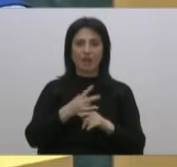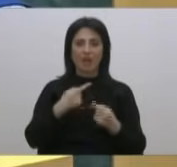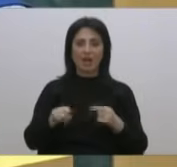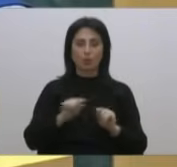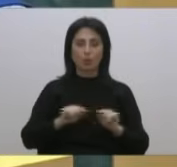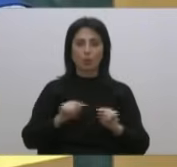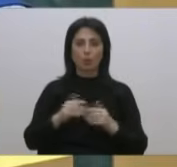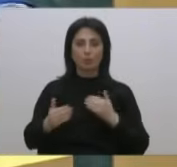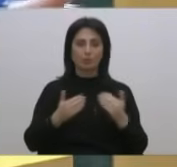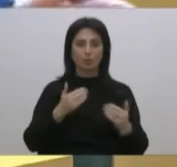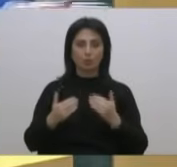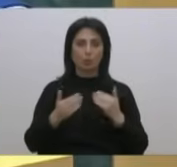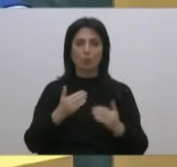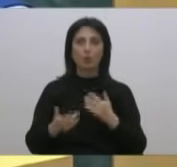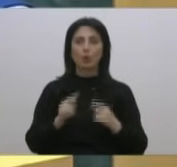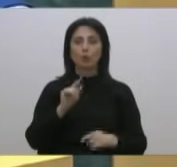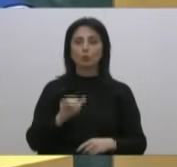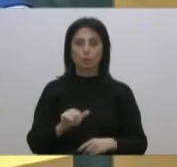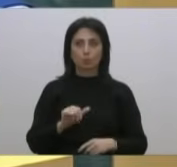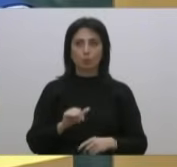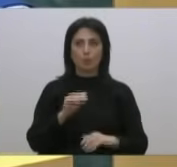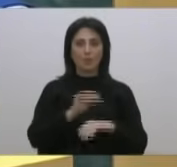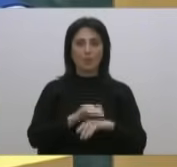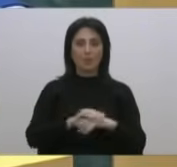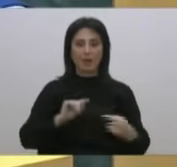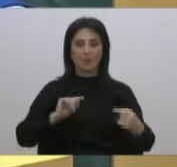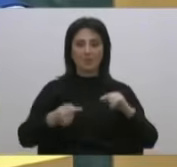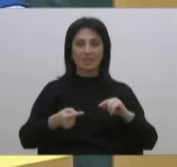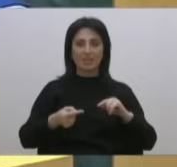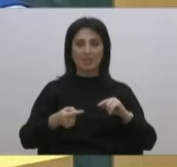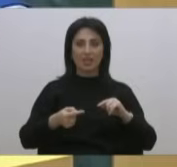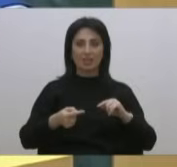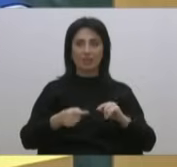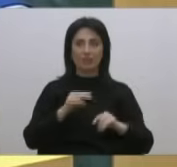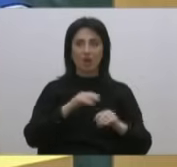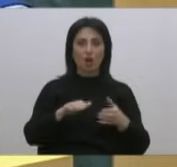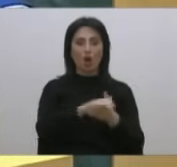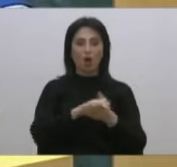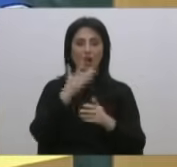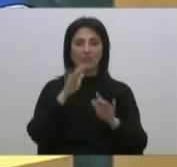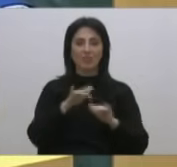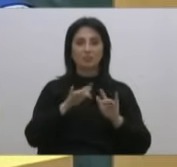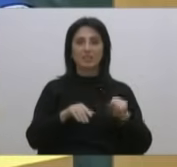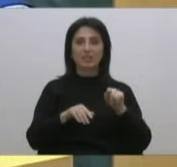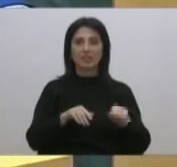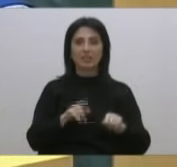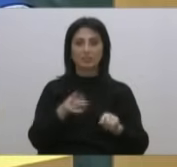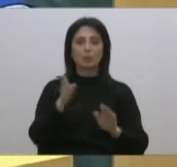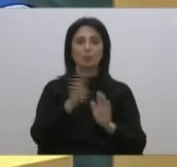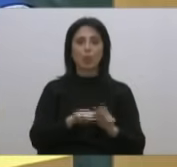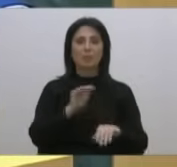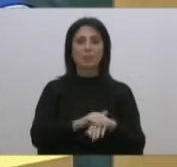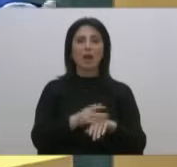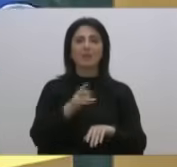რადიკალური ოპოზიციის მიდგომას. თუ ფაქტები ეწინააღმდეგება კოლექტიური ნაცმოძრაობის საქმეებს, მით